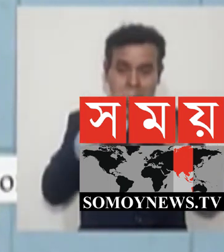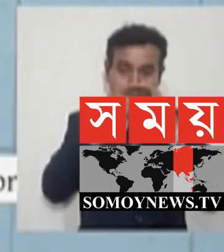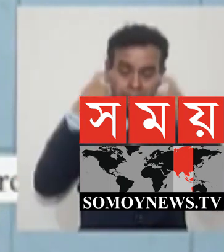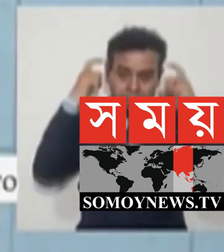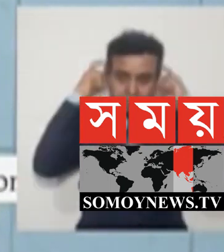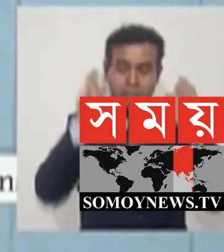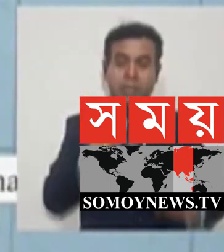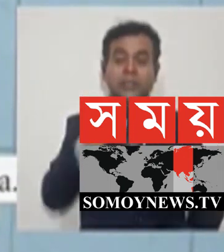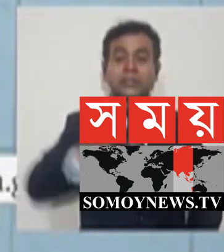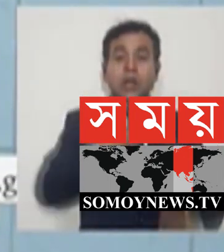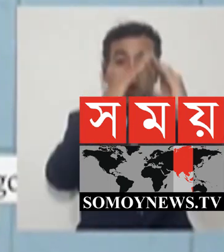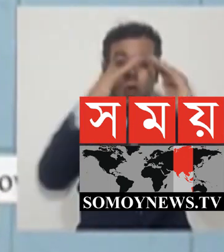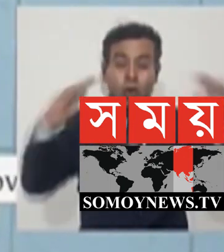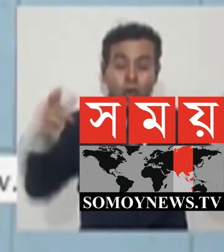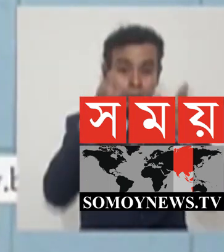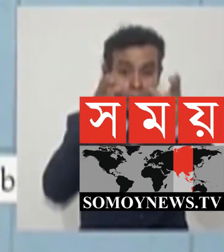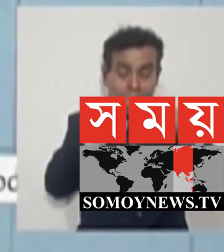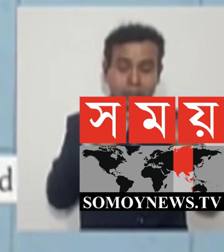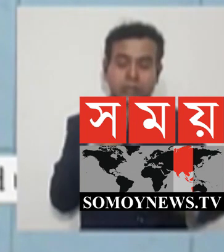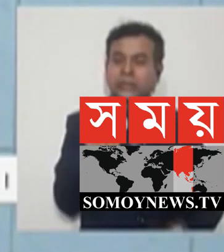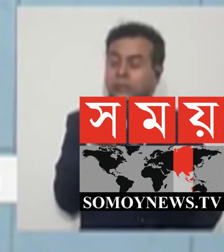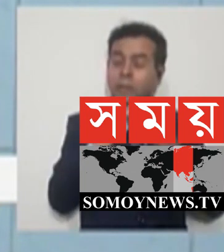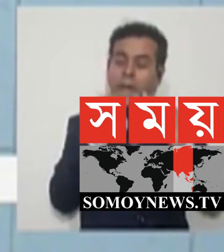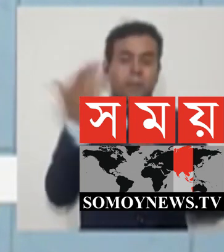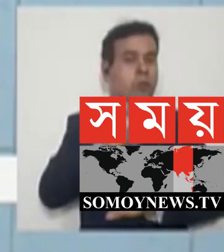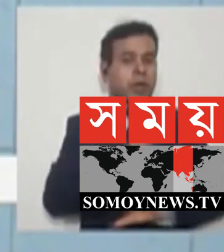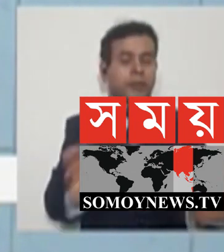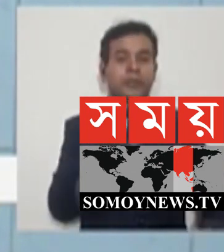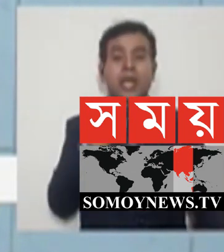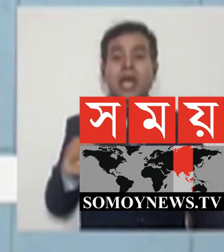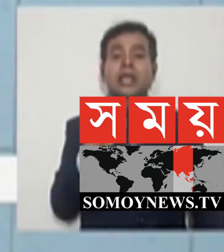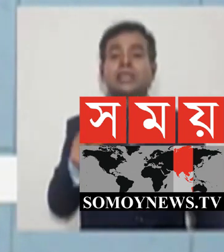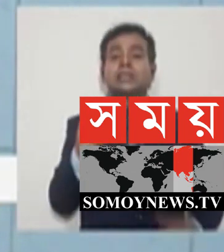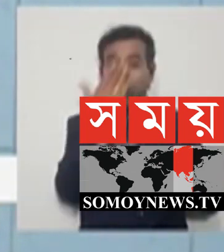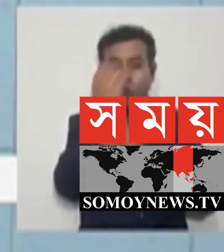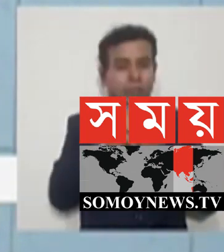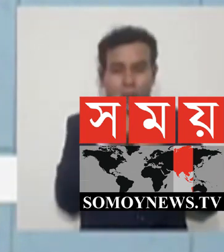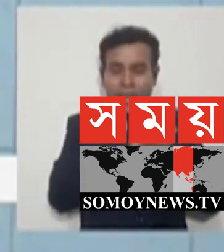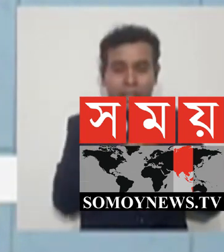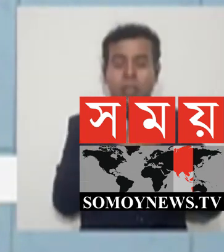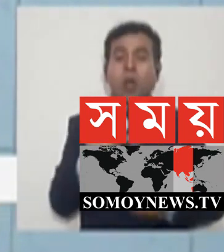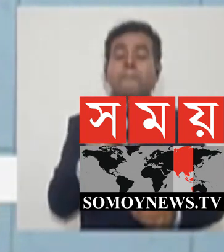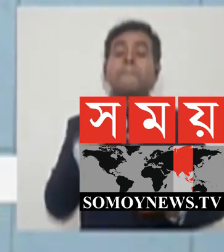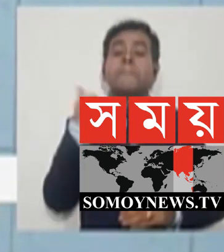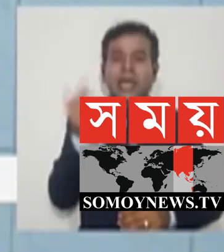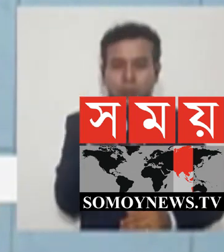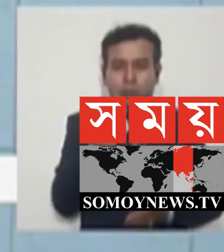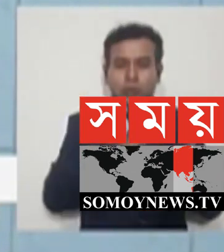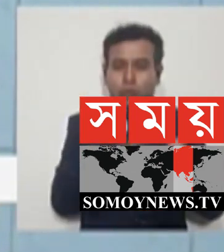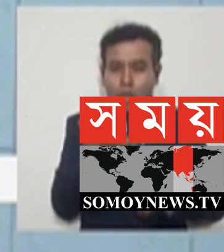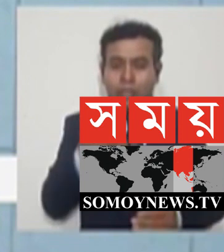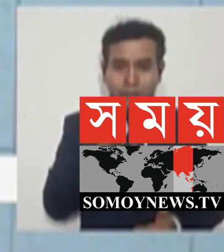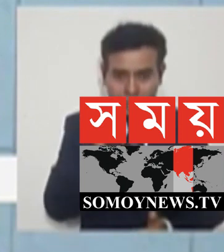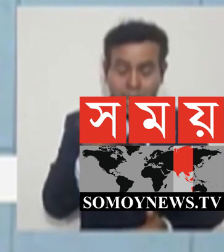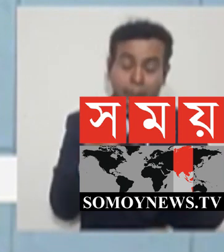বাড়ির বাইরে যেতে হলে ফিরে এসে কোনো কিছু স্পর্শ করার আগেই ভালো করে হাত ধুয়ে নিন। সম্ভব হলে পরিধেয়